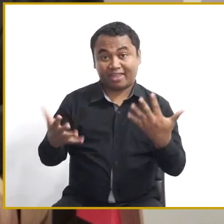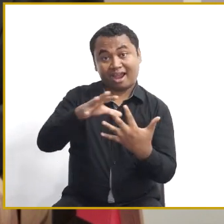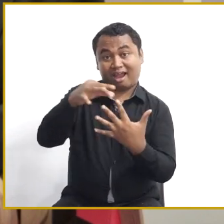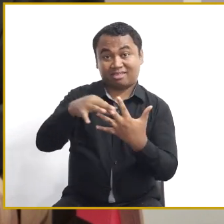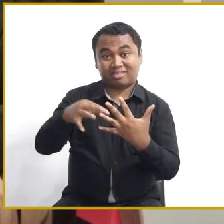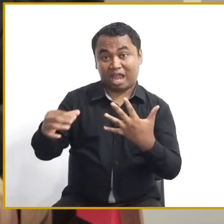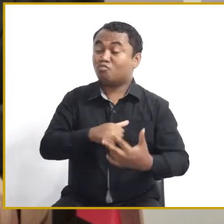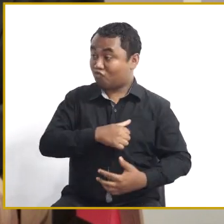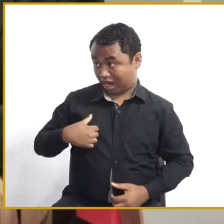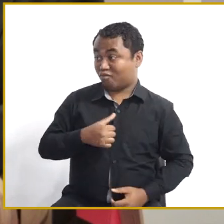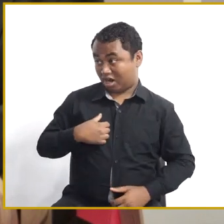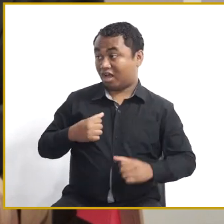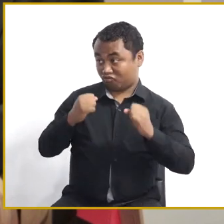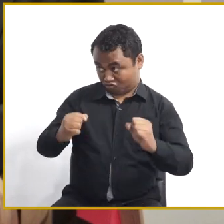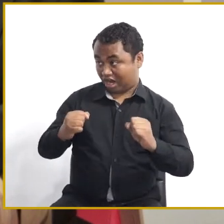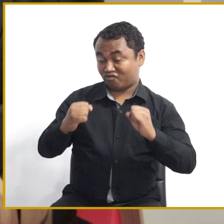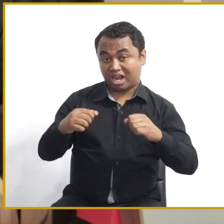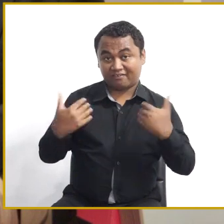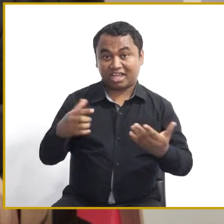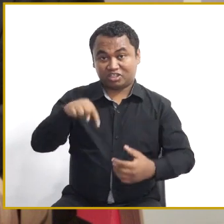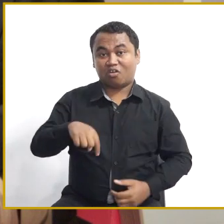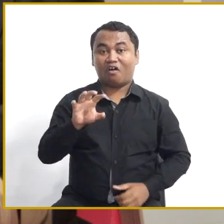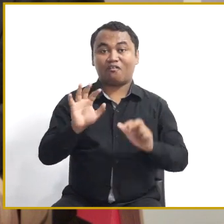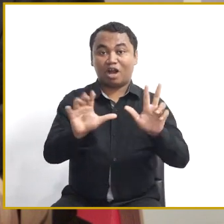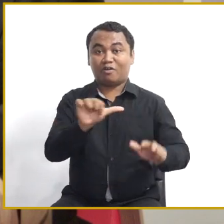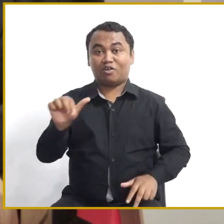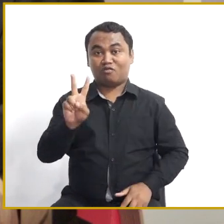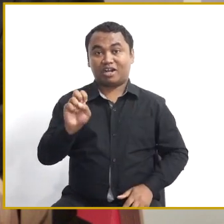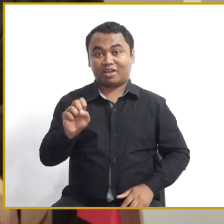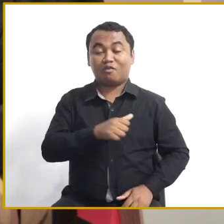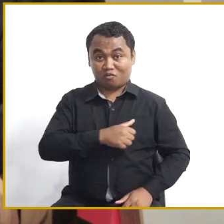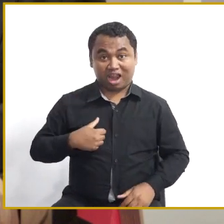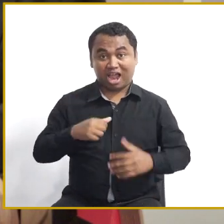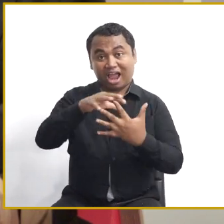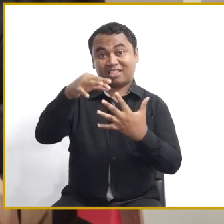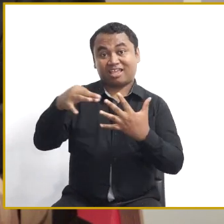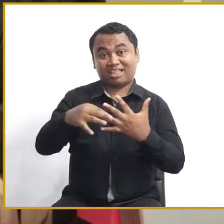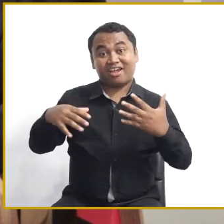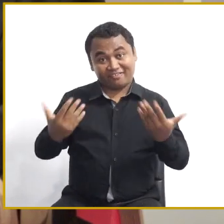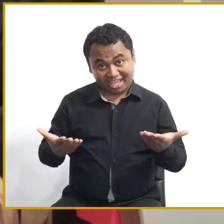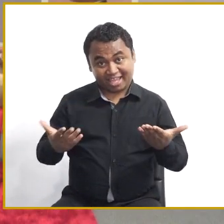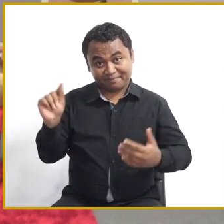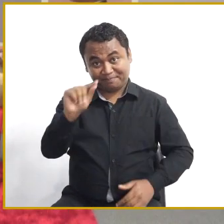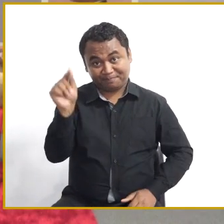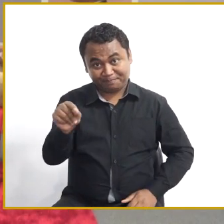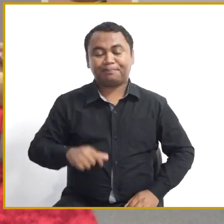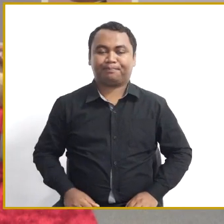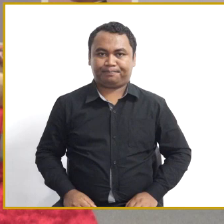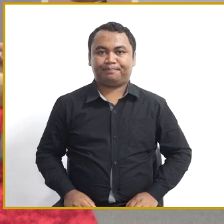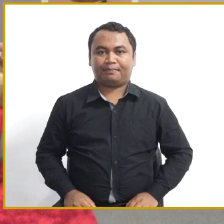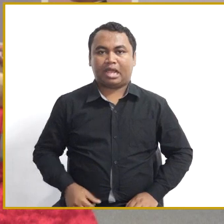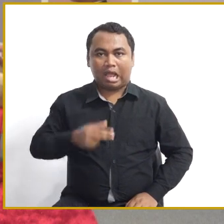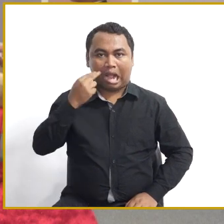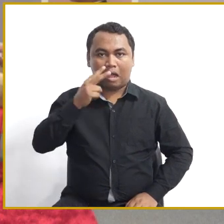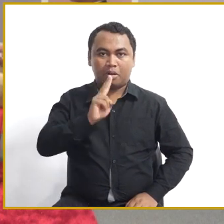hirotsaka ary kandida ve ianao amin'ity taona 2020 sy 2020 ity raha toka isy ny fifidianana filoham-pirenena? Fanontaniana